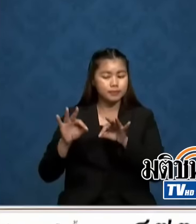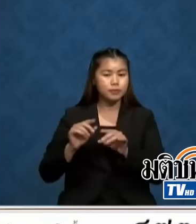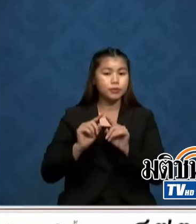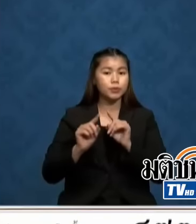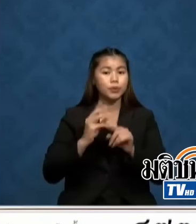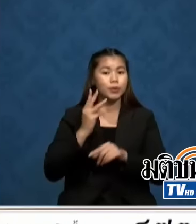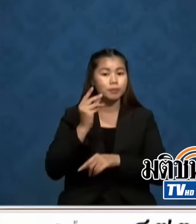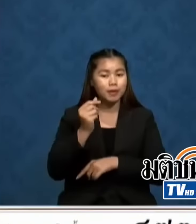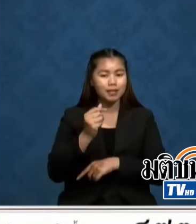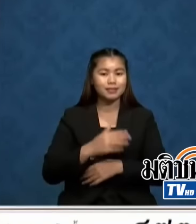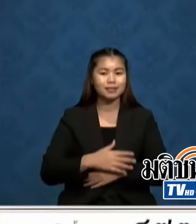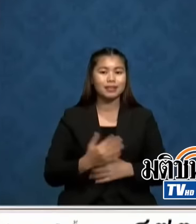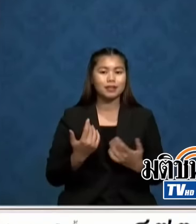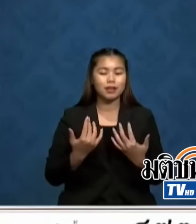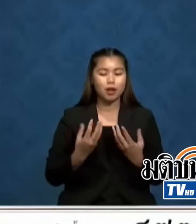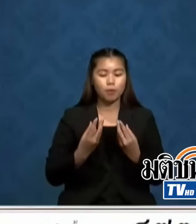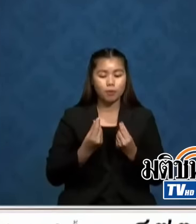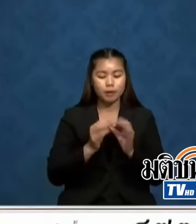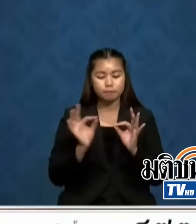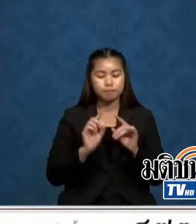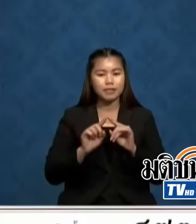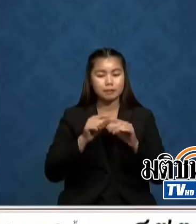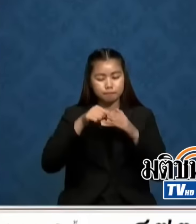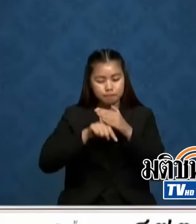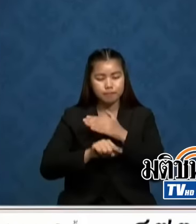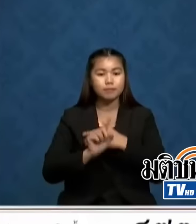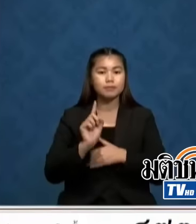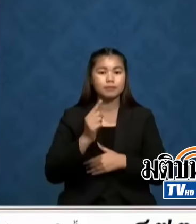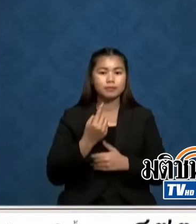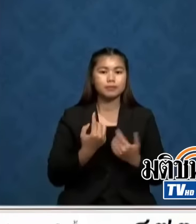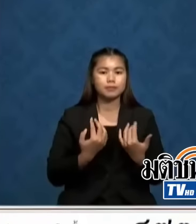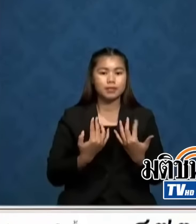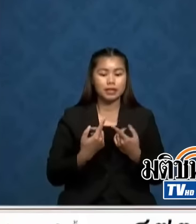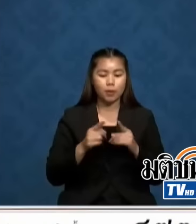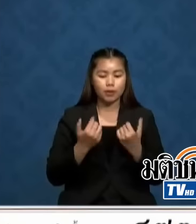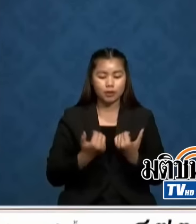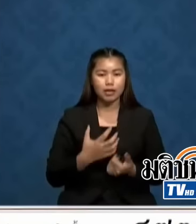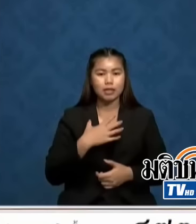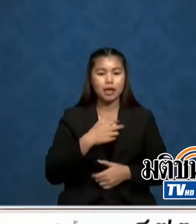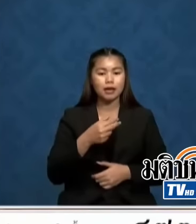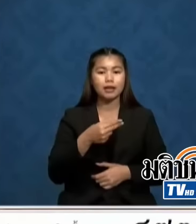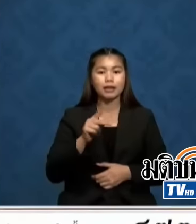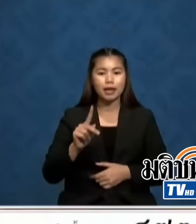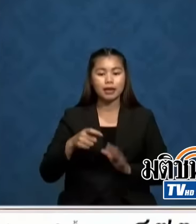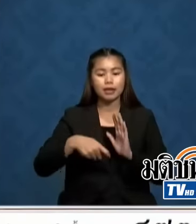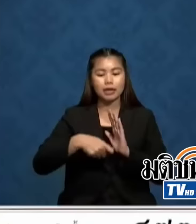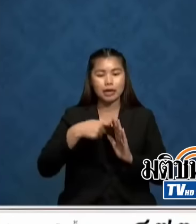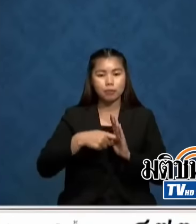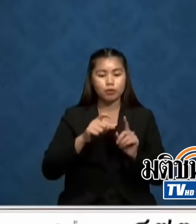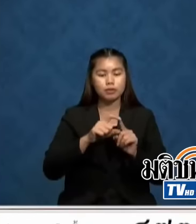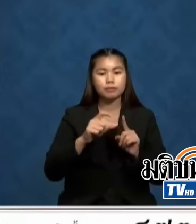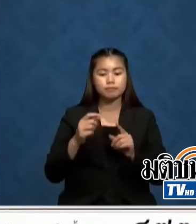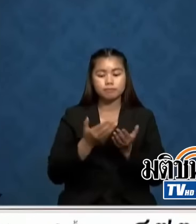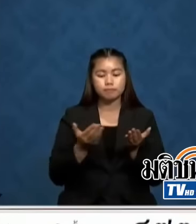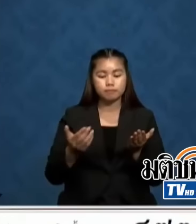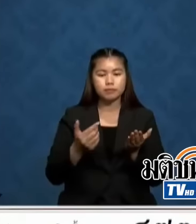ไงเดี๋ยวผมจะลงรายละเอียดแต่ขออนุญาตอภิปรายในส่วนของหลักการและเหตุผลในการยกเลิกคำสั่งทั้ง 3